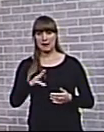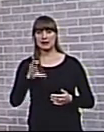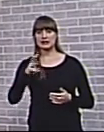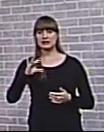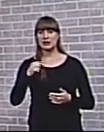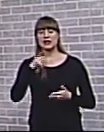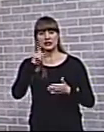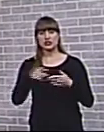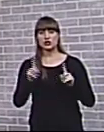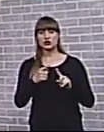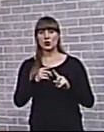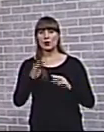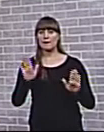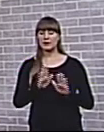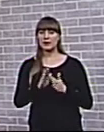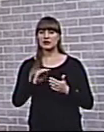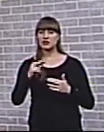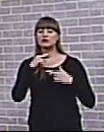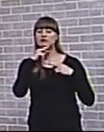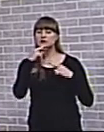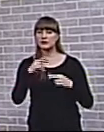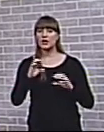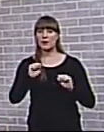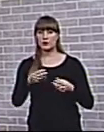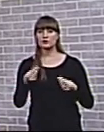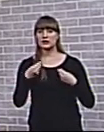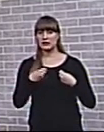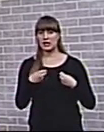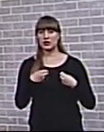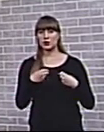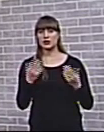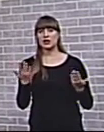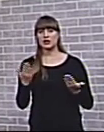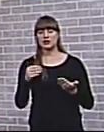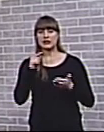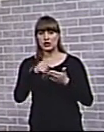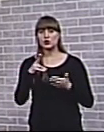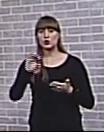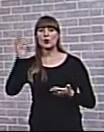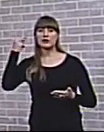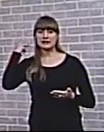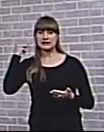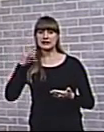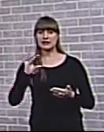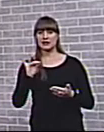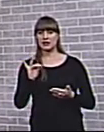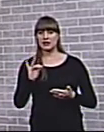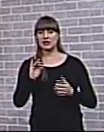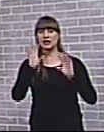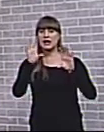песню заметят, что это, может быть, дойдет и до президента, и до